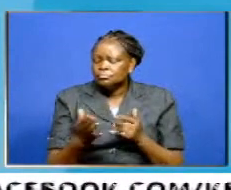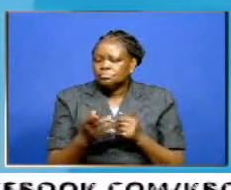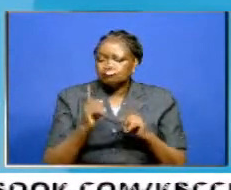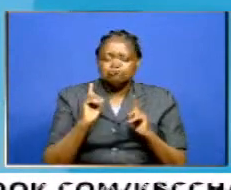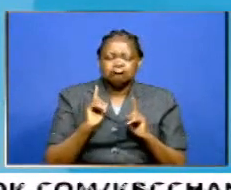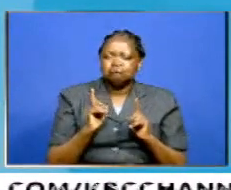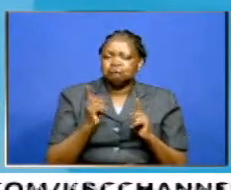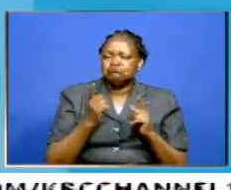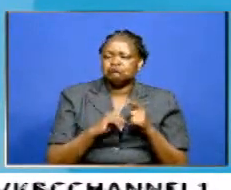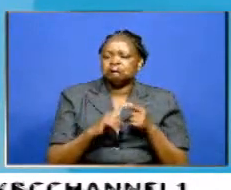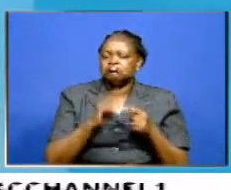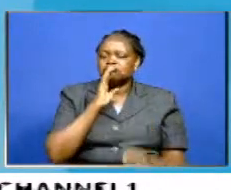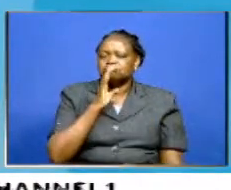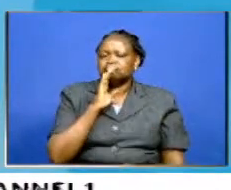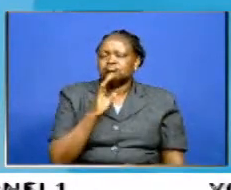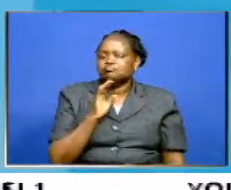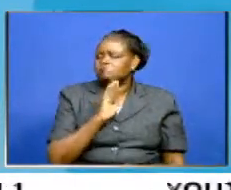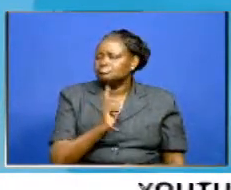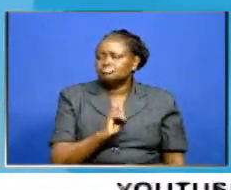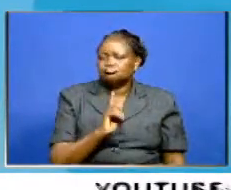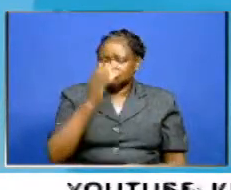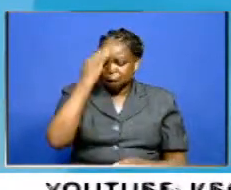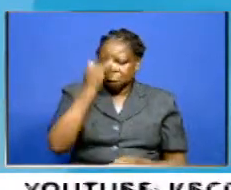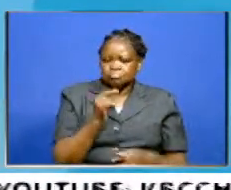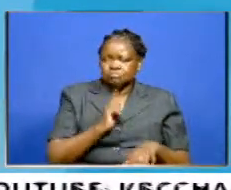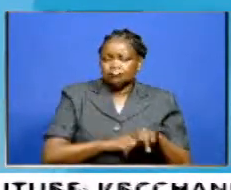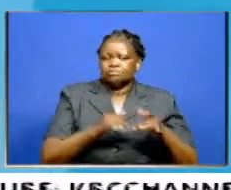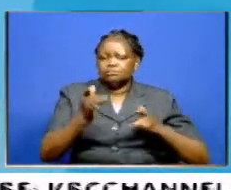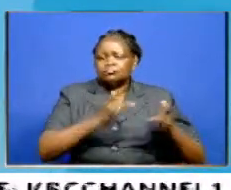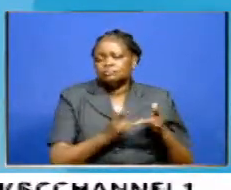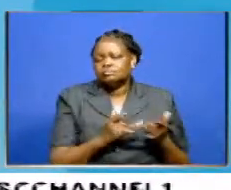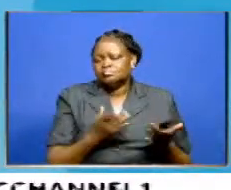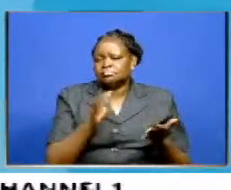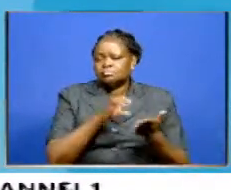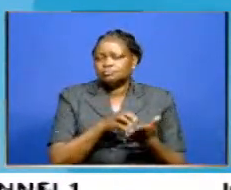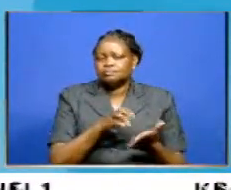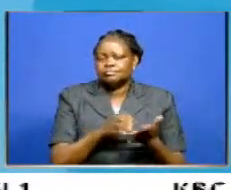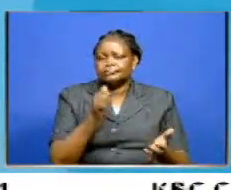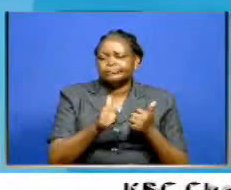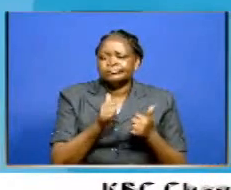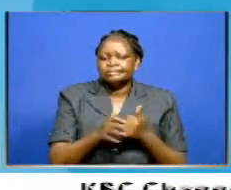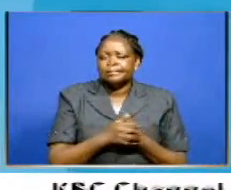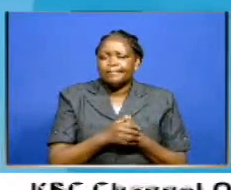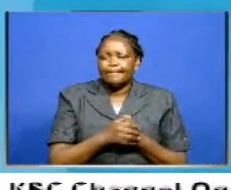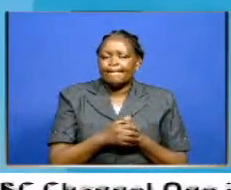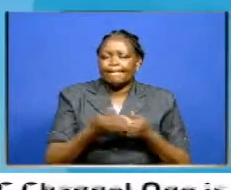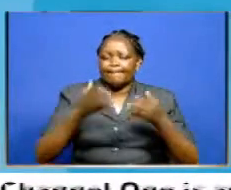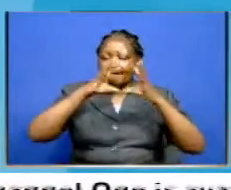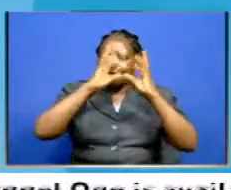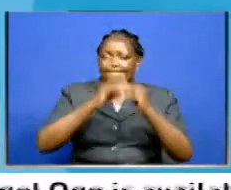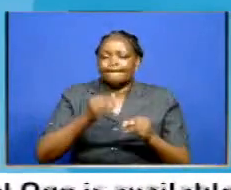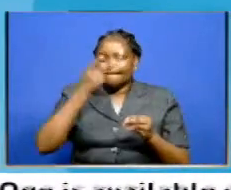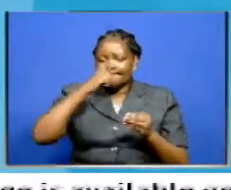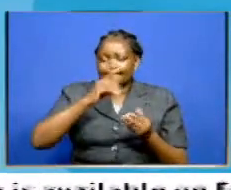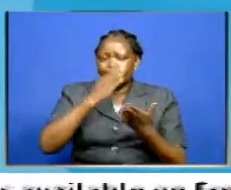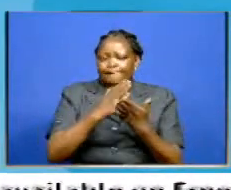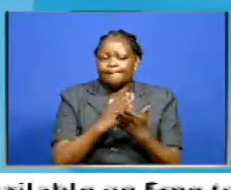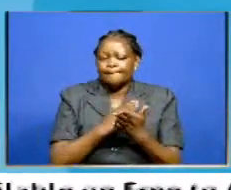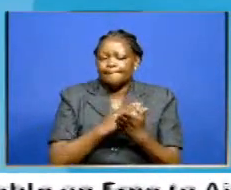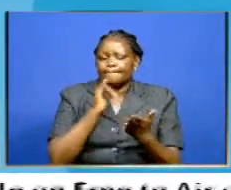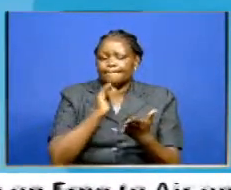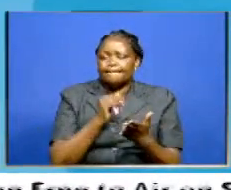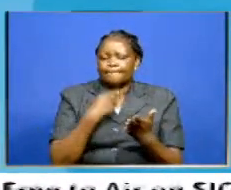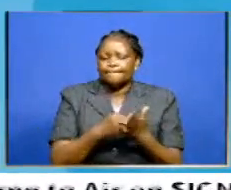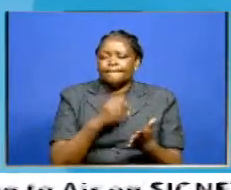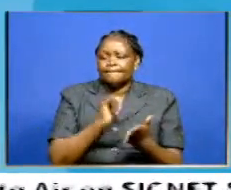ile borrowing yetu itakuwa juu, kwa sababu ukiangalia katika ile hiyo budget policy statement, zile pesa